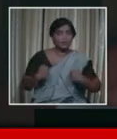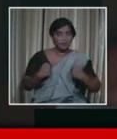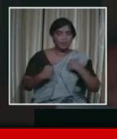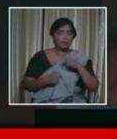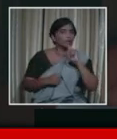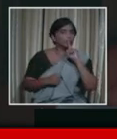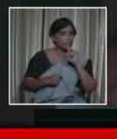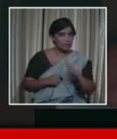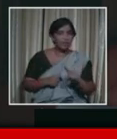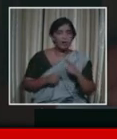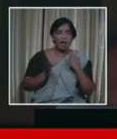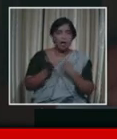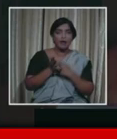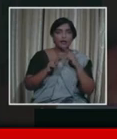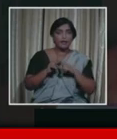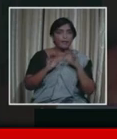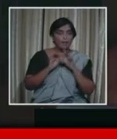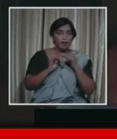කිව්වා RFP කෝල් කරලා